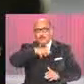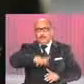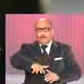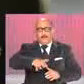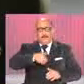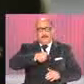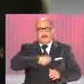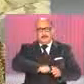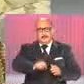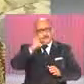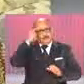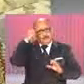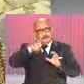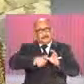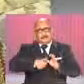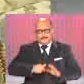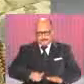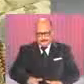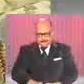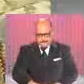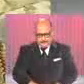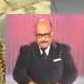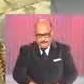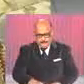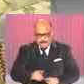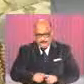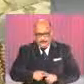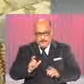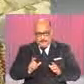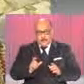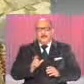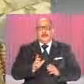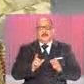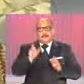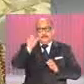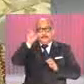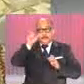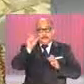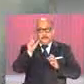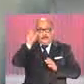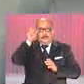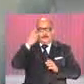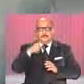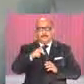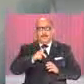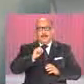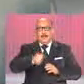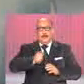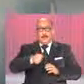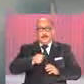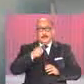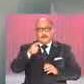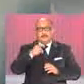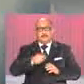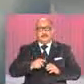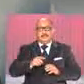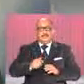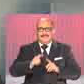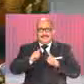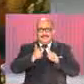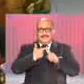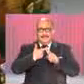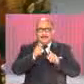مورو وكاتب الدولة لشؤون الخارجية فيصل قويعة ووالي الجهة محسن المنصوري. وتشهد عاصمة الأغالبة